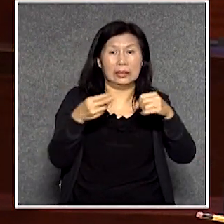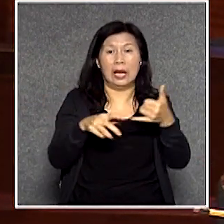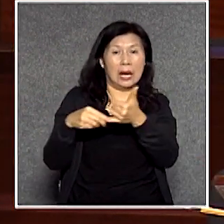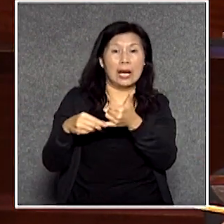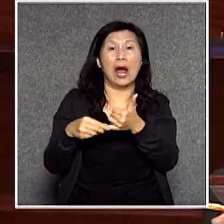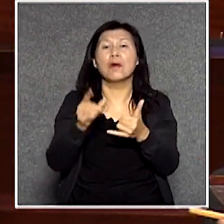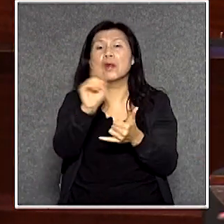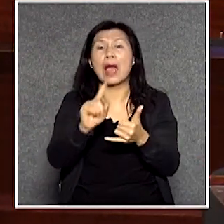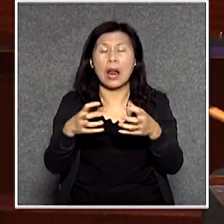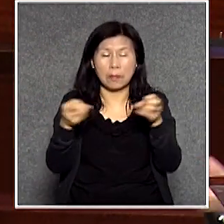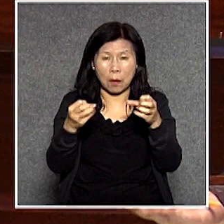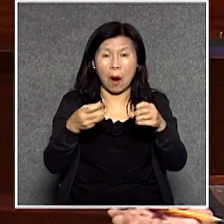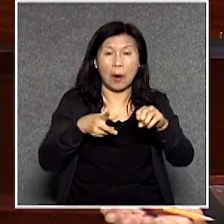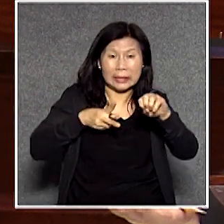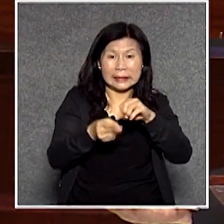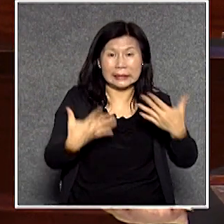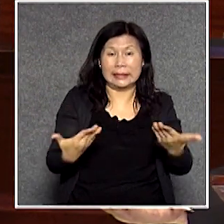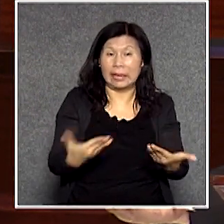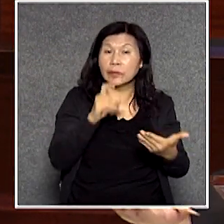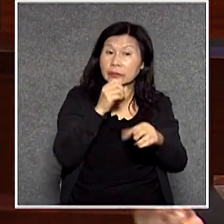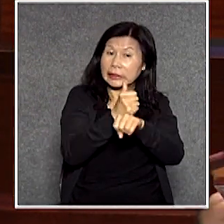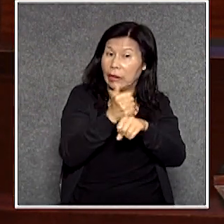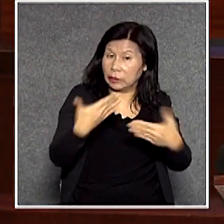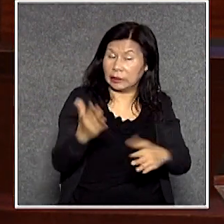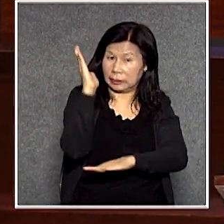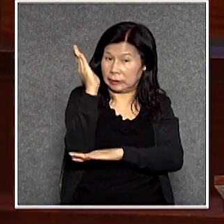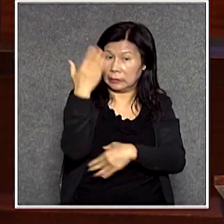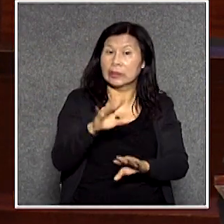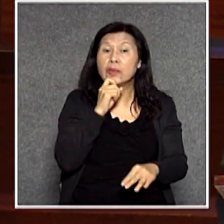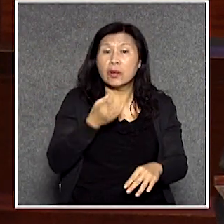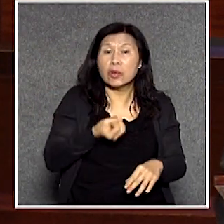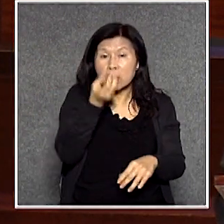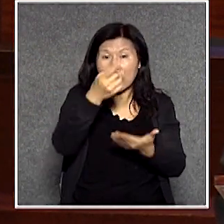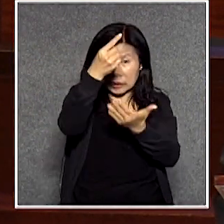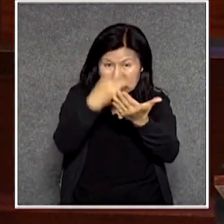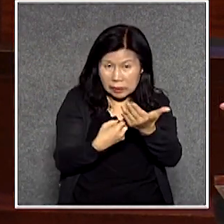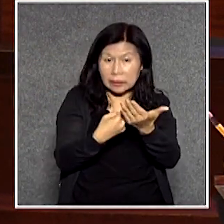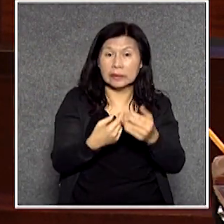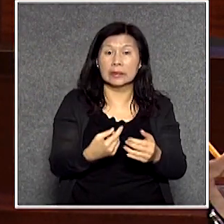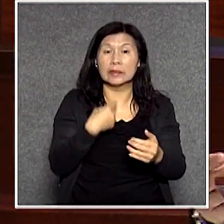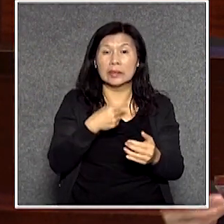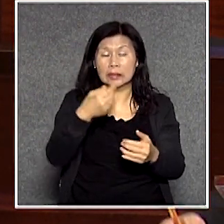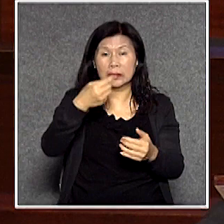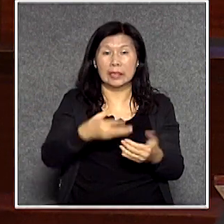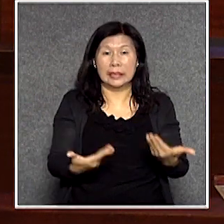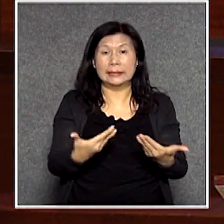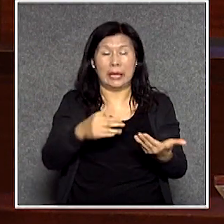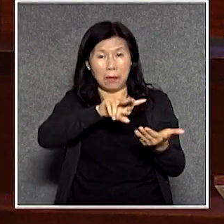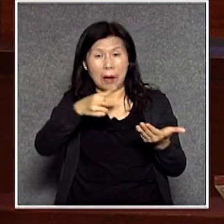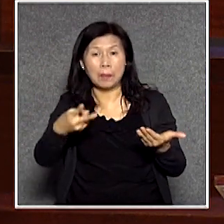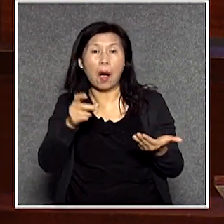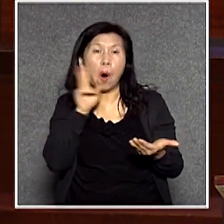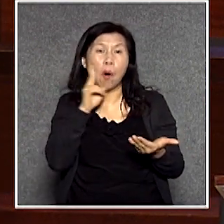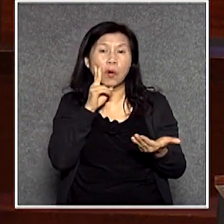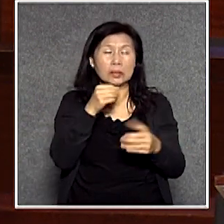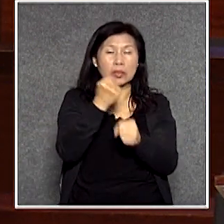係咪？我哋借呢個機會，即係就我哋提出嘅修訂案，去修理一下呢啲咁嘅不稱職嘅